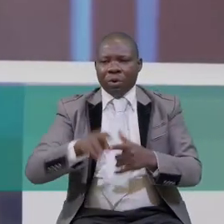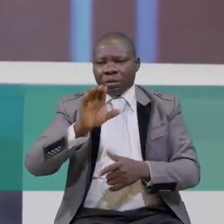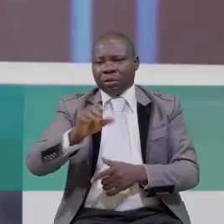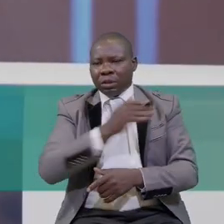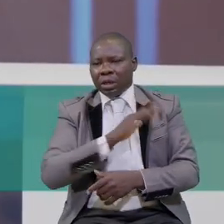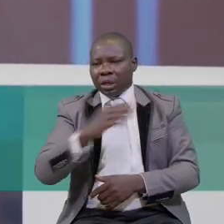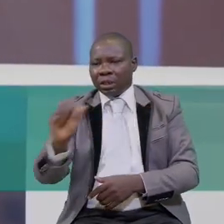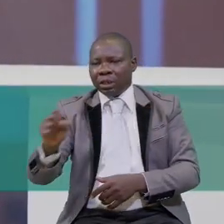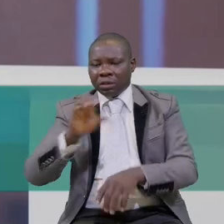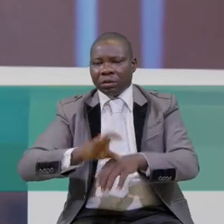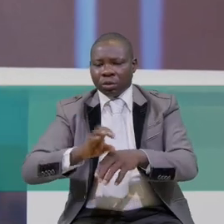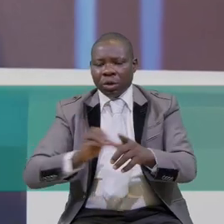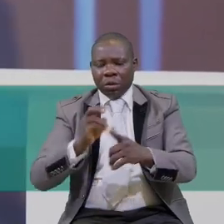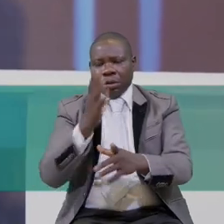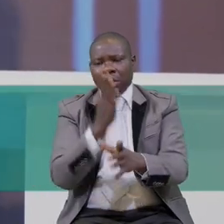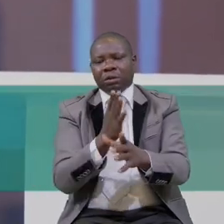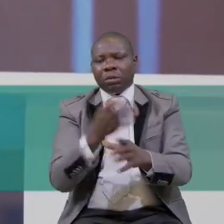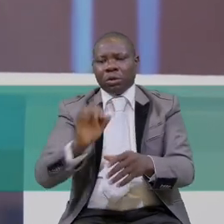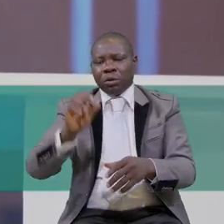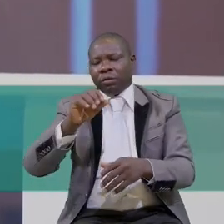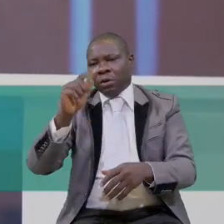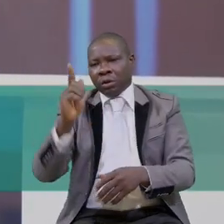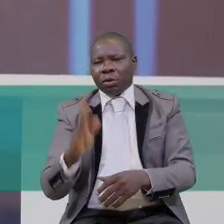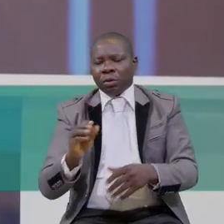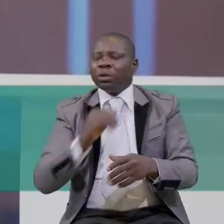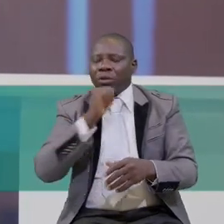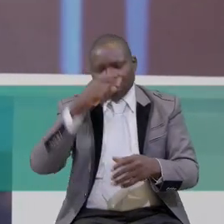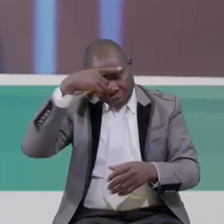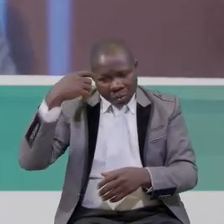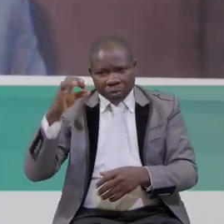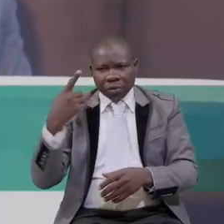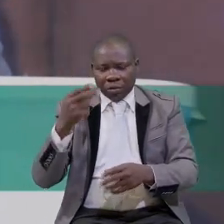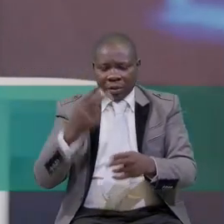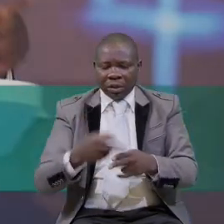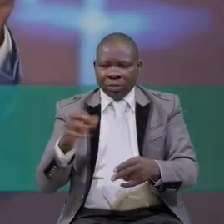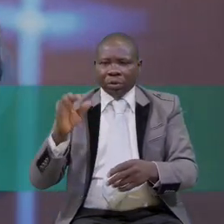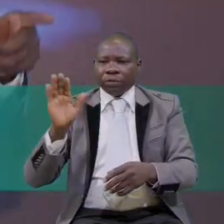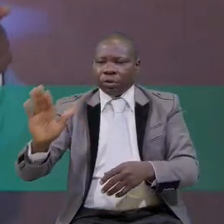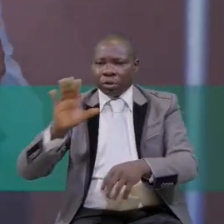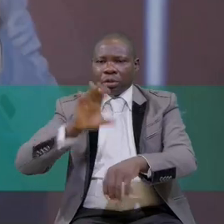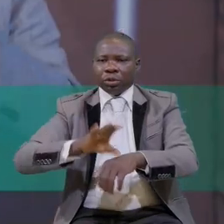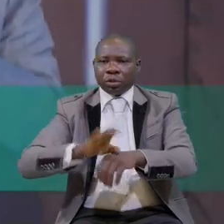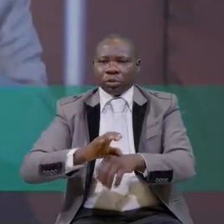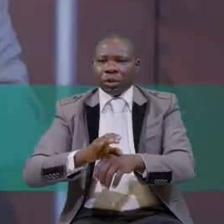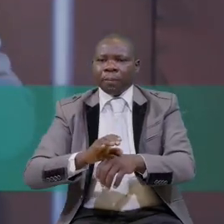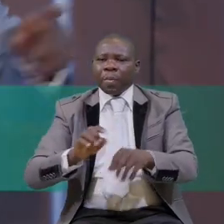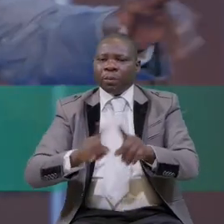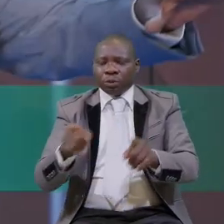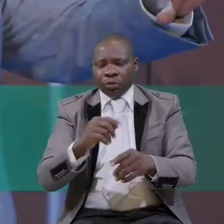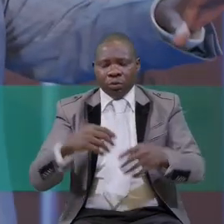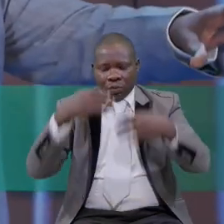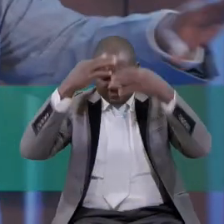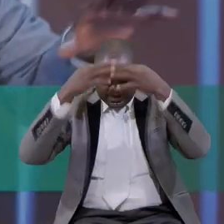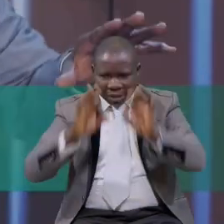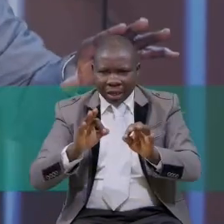parce que vous êtes dans l'Assemblée de Dieu, pas à cause du nom de la dénomination, mais vous avez pris la